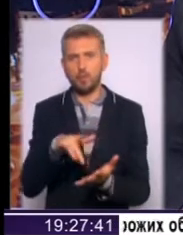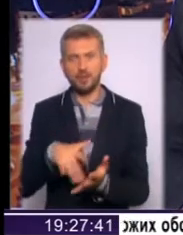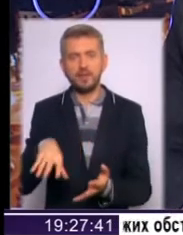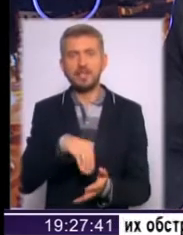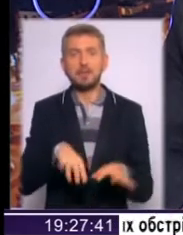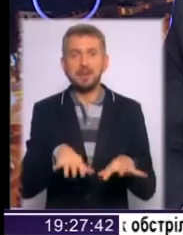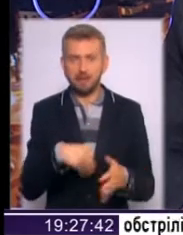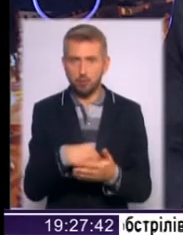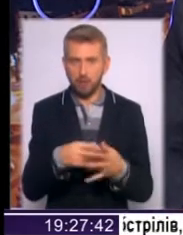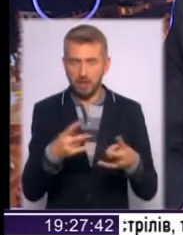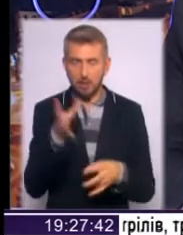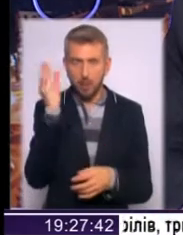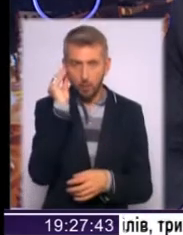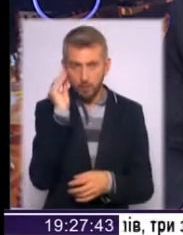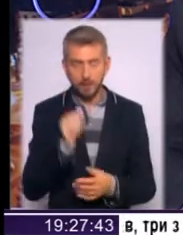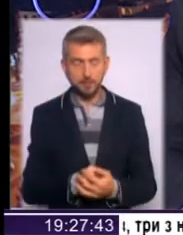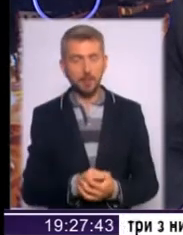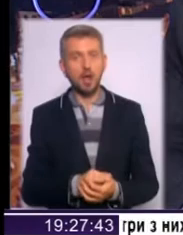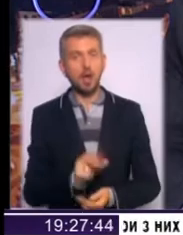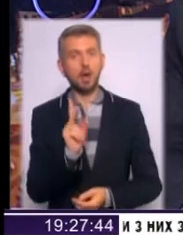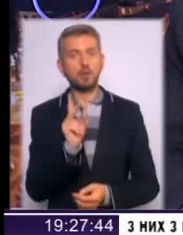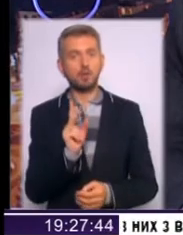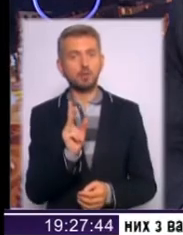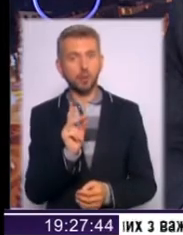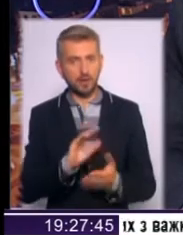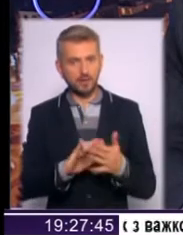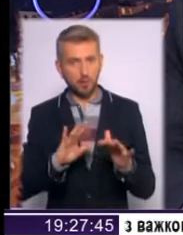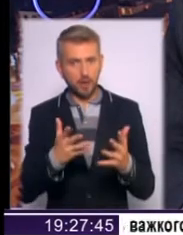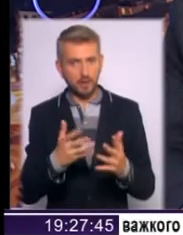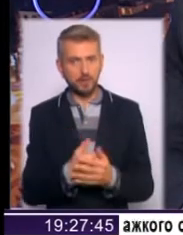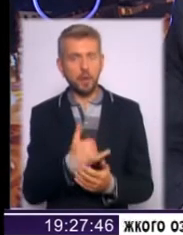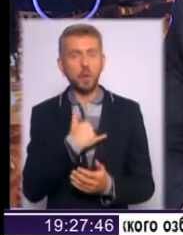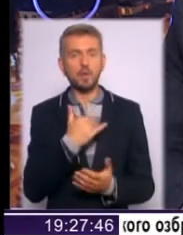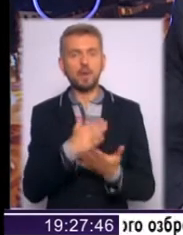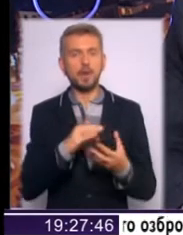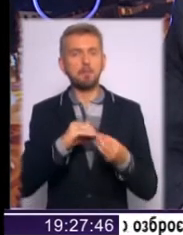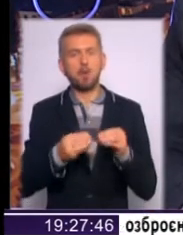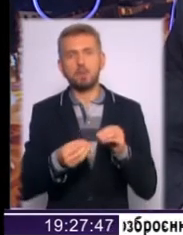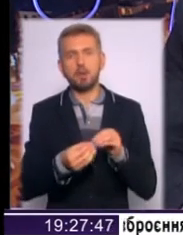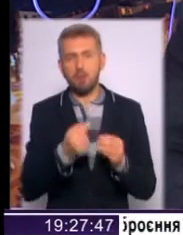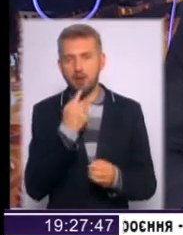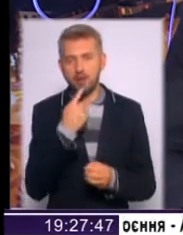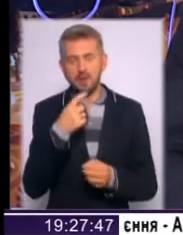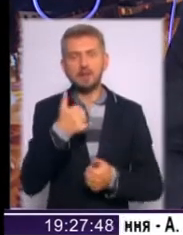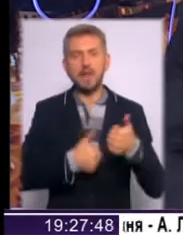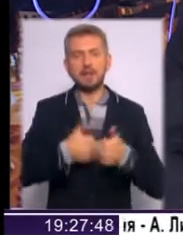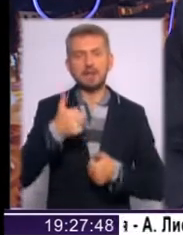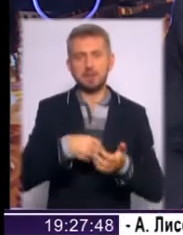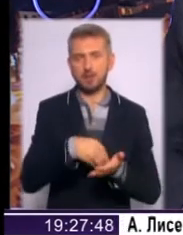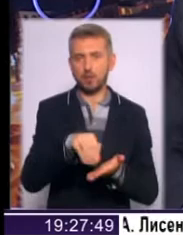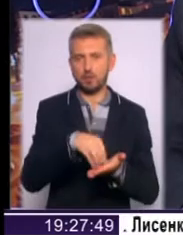треба враховувати. А друга ситуація. В нас є проблематика з тендерними закупівлями,